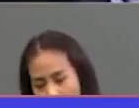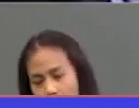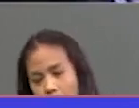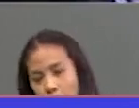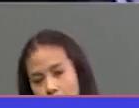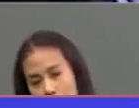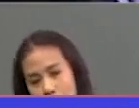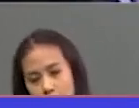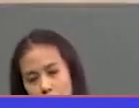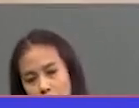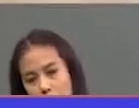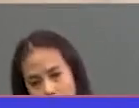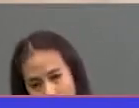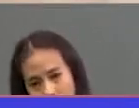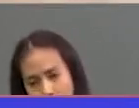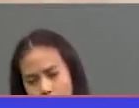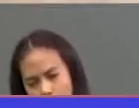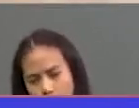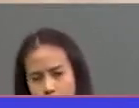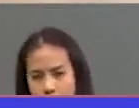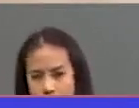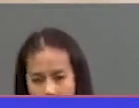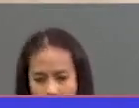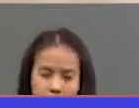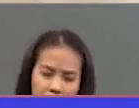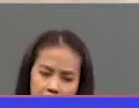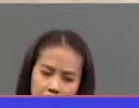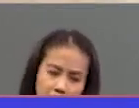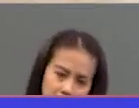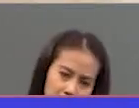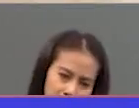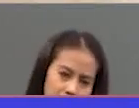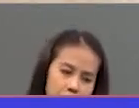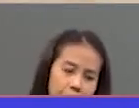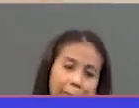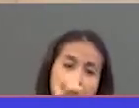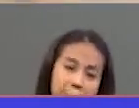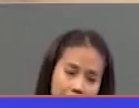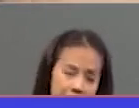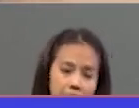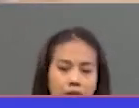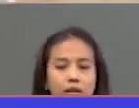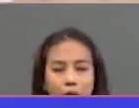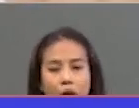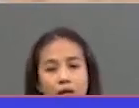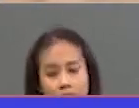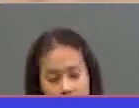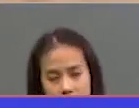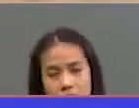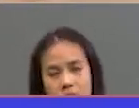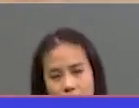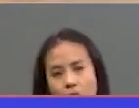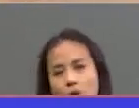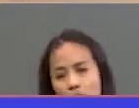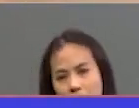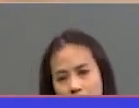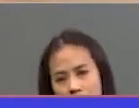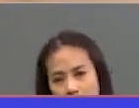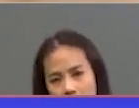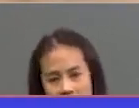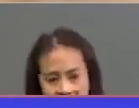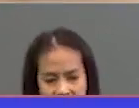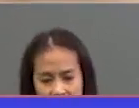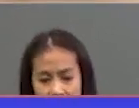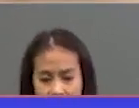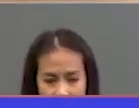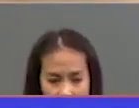ข้องเพิ่มความเข้มงวดลาดตระเวนป้องกันการลักลอบขนยาเสพติดตามแนวชายแดนด้วยนะคะโดยท่านนายกระบุนะคะ